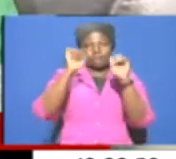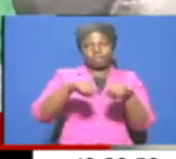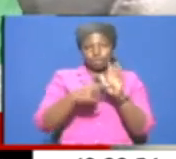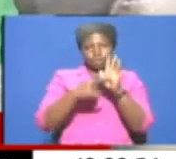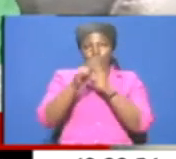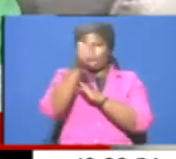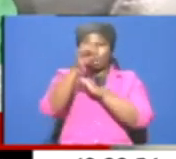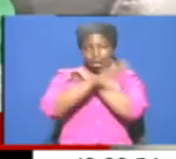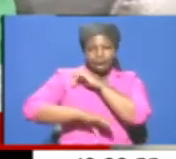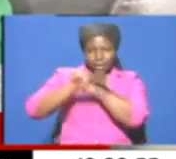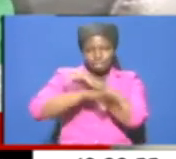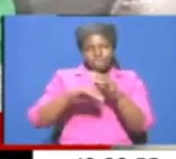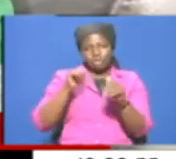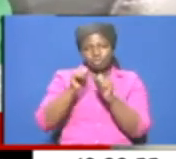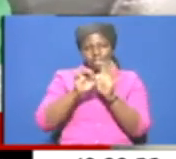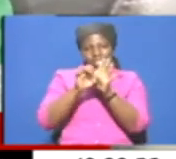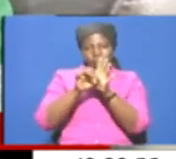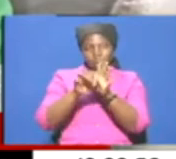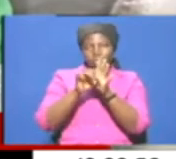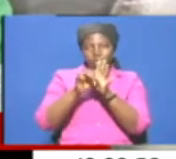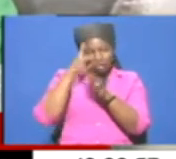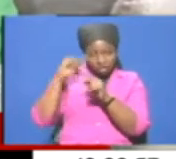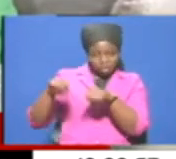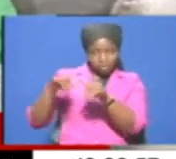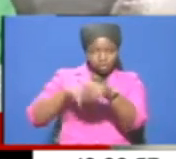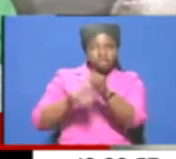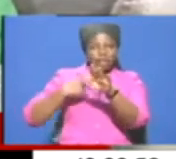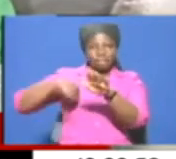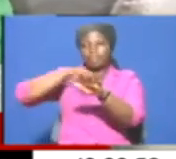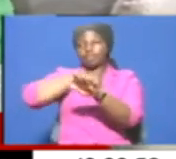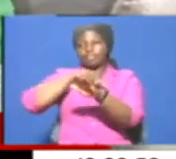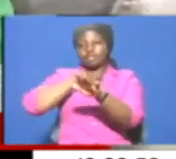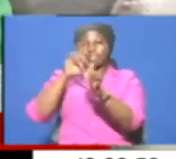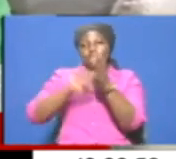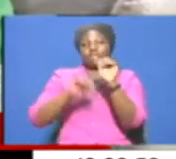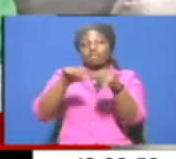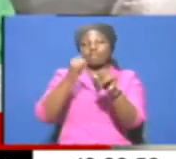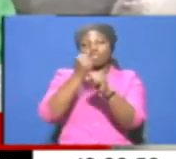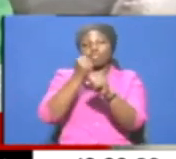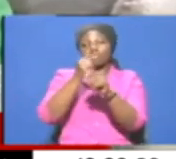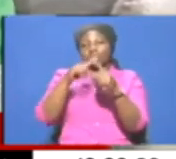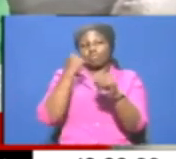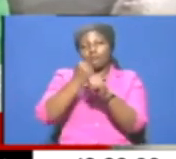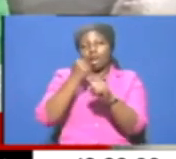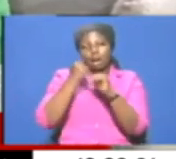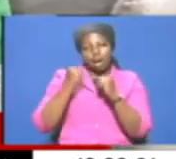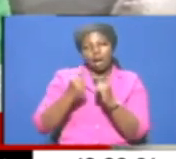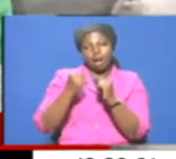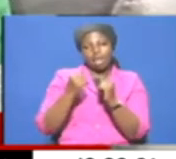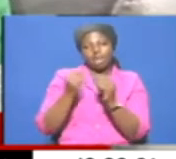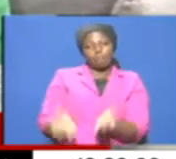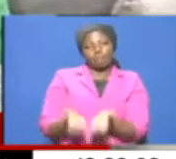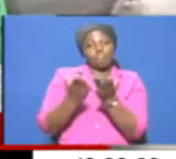weze kutufuata. Mm-hmm. Na sisi nini tunaweza fanya diyo tuweza kusonga mbele na kuweka bidii. Diyo hii shanga tuko